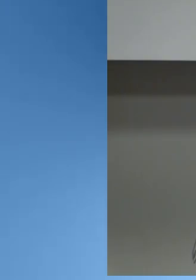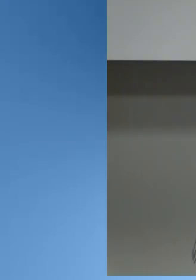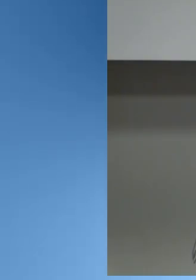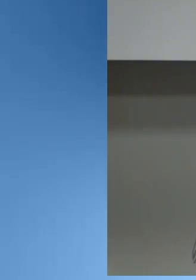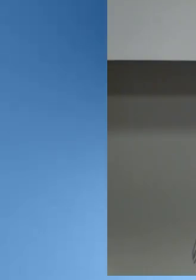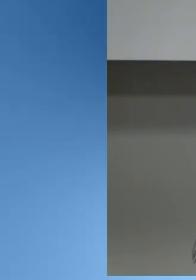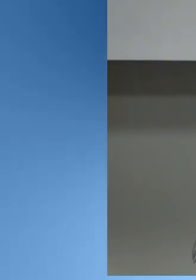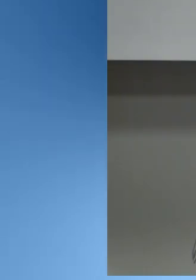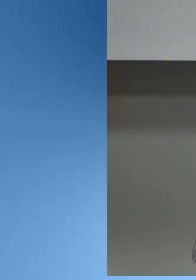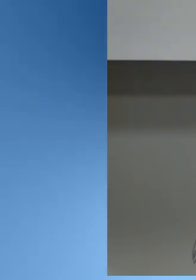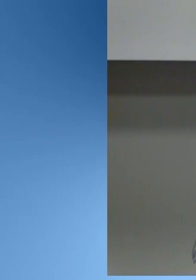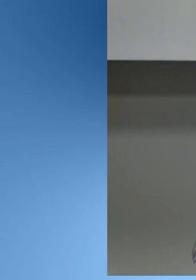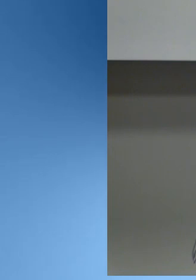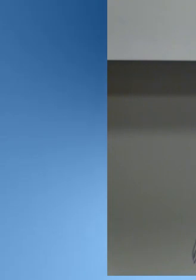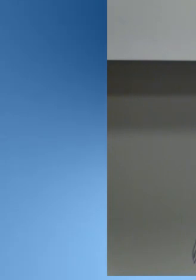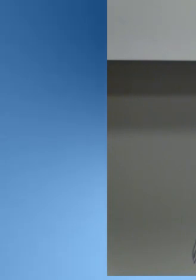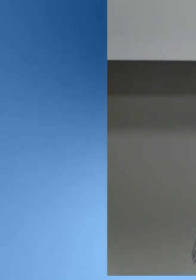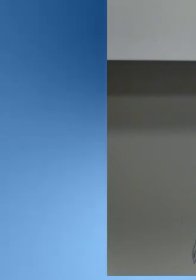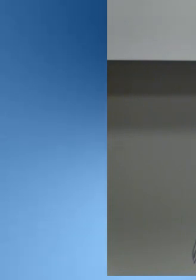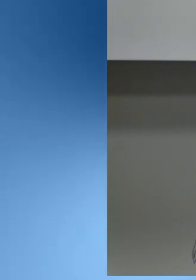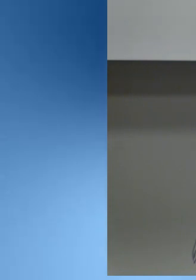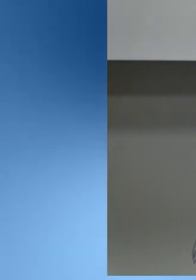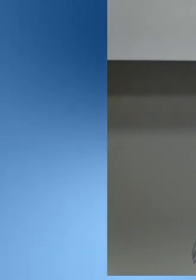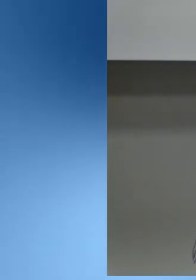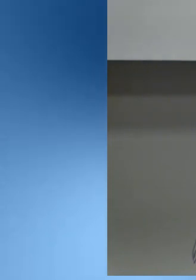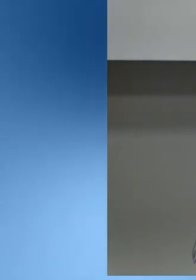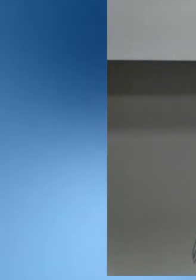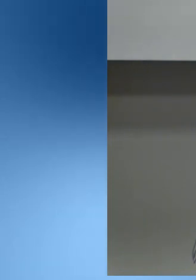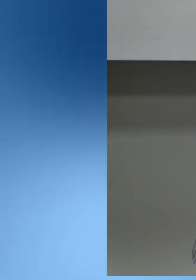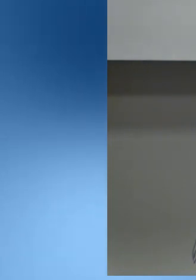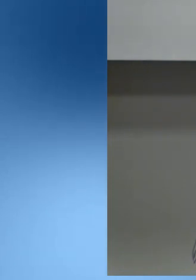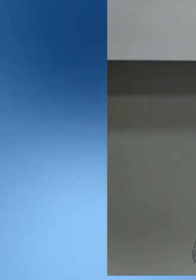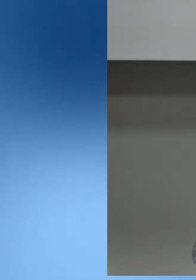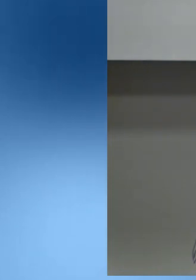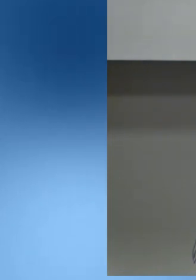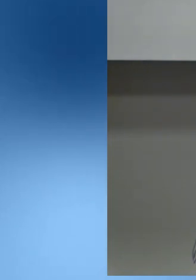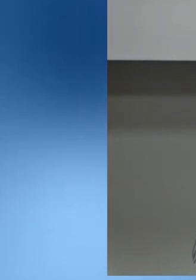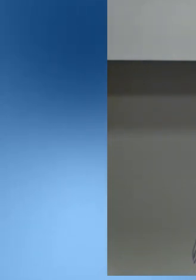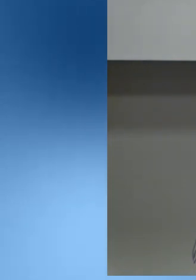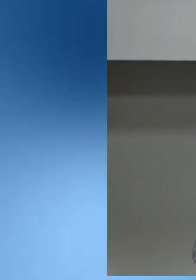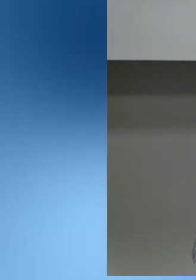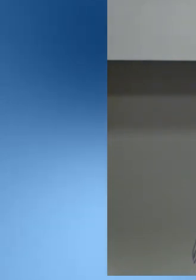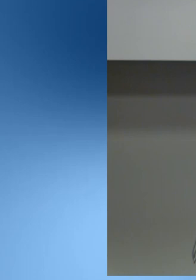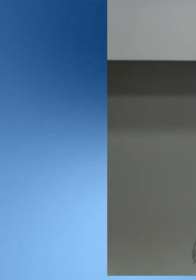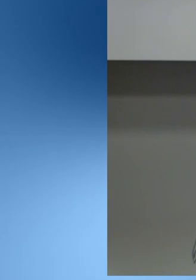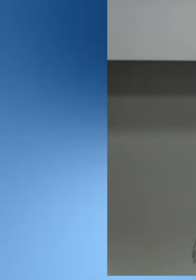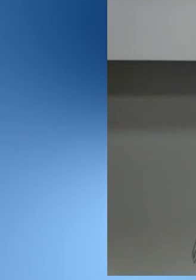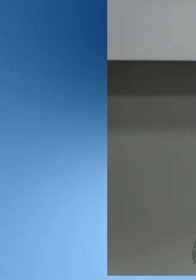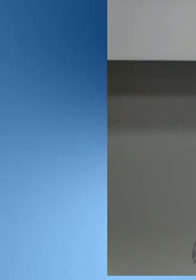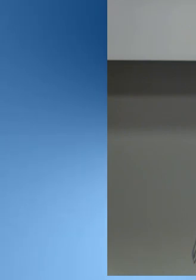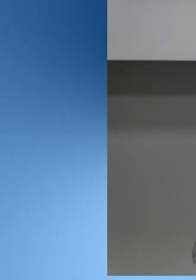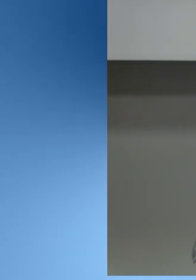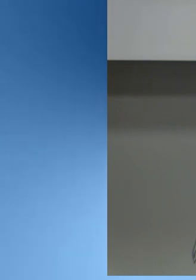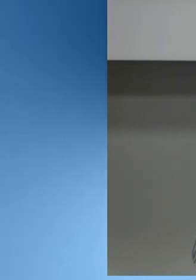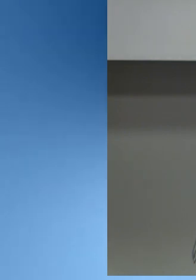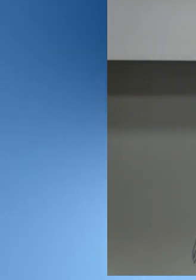et donc c'est une subvention exceptionnelle de 380000 € très importante que nous votons aujourd'hui euh des prises de parole